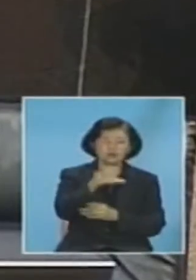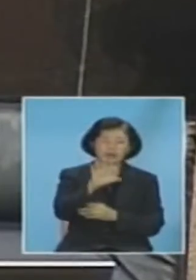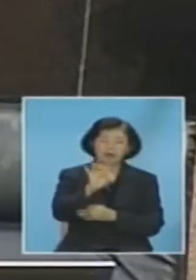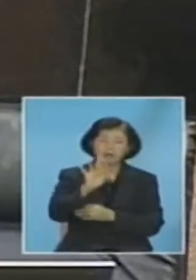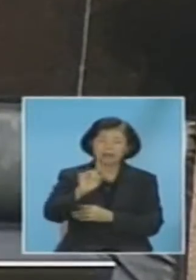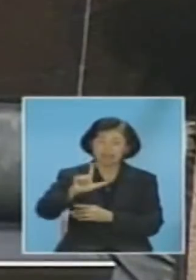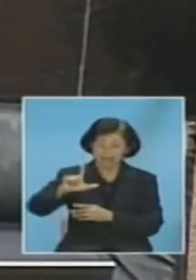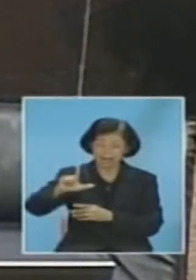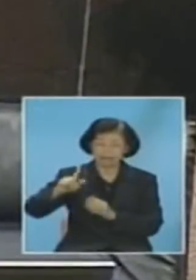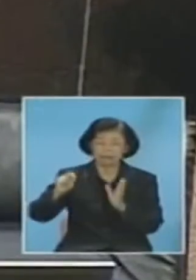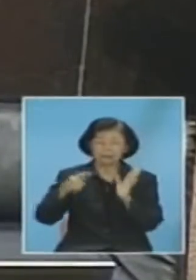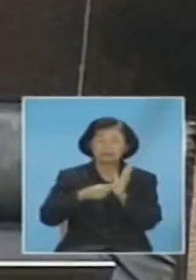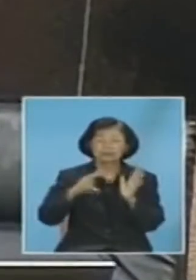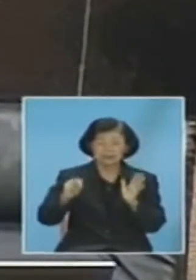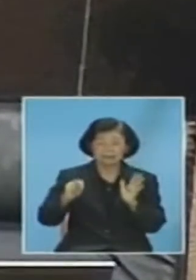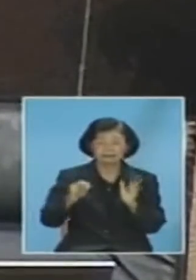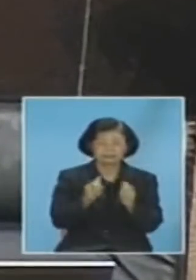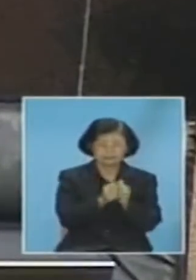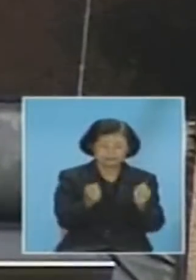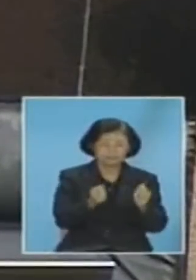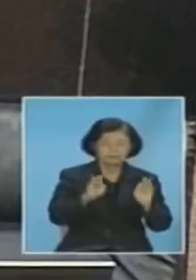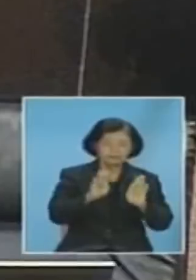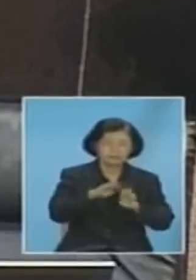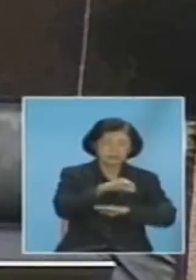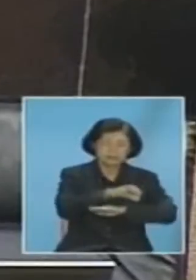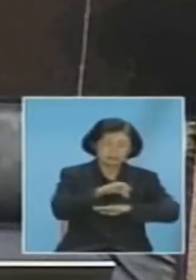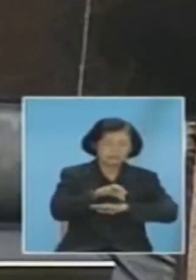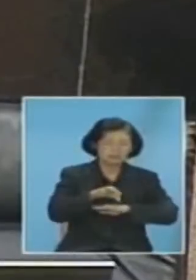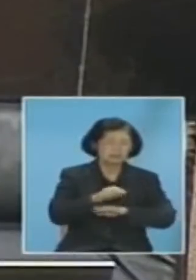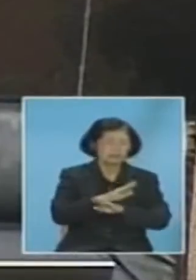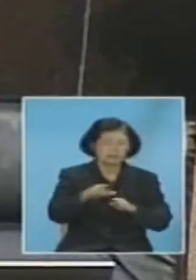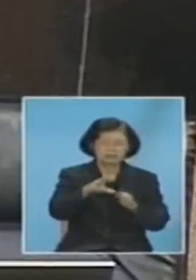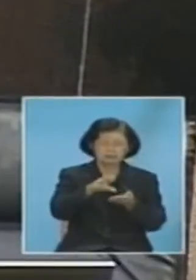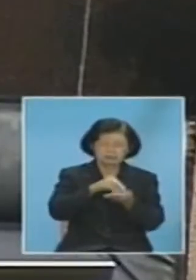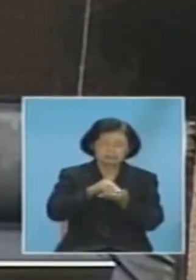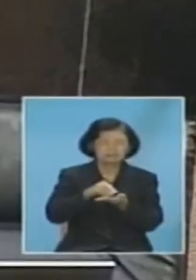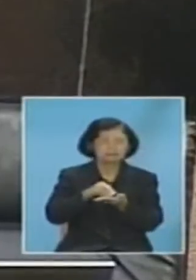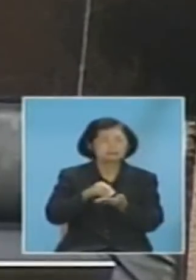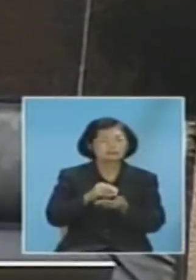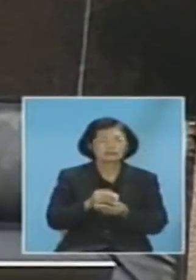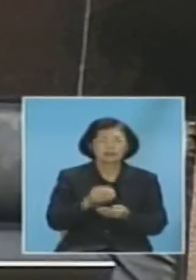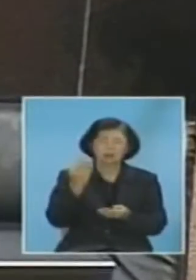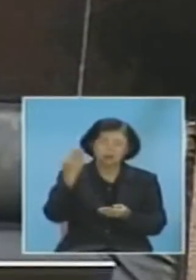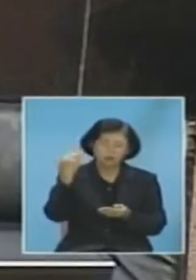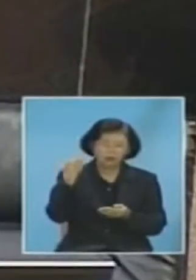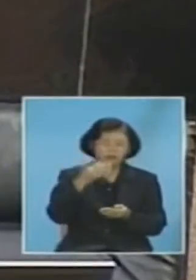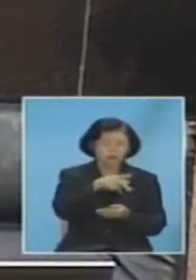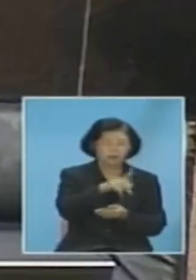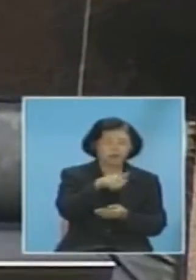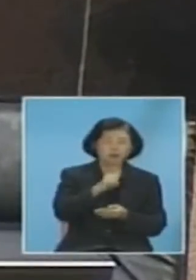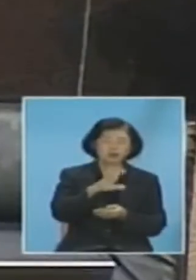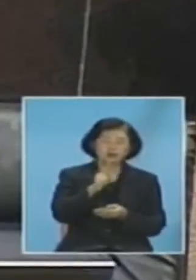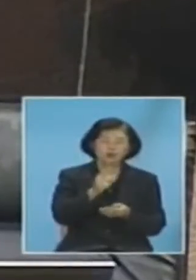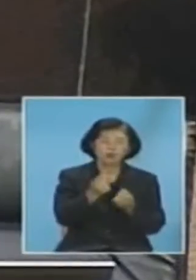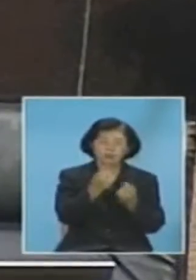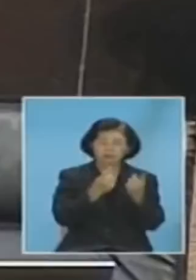ตันที่คณะอนุกรรมการปิดบัญชียังไม่ยอมบันทึกบัญชีก็ดีเมื่อครั้งปปช.ไต่สวนในเรื่องนี้หน่วยงาน